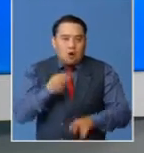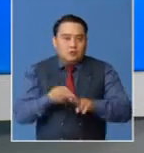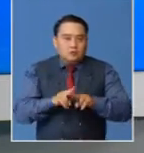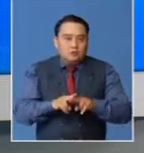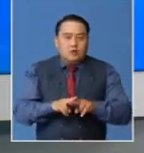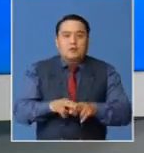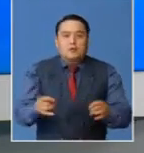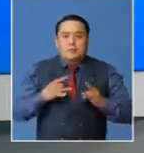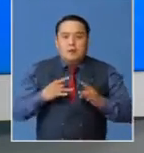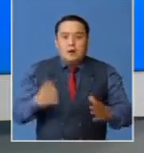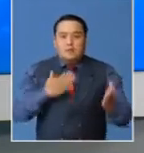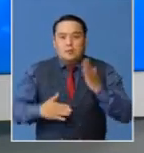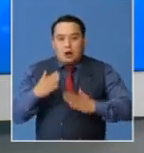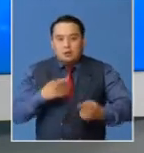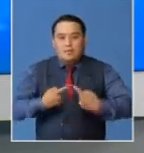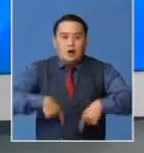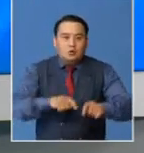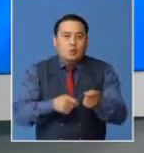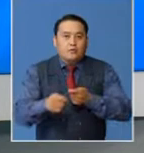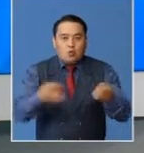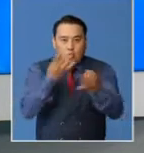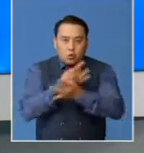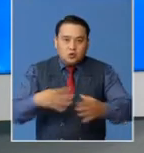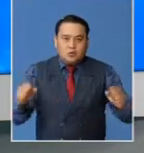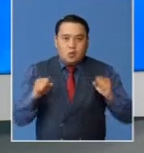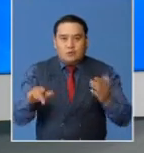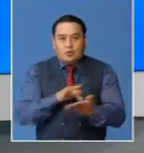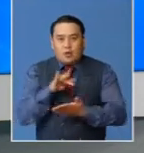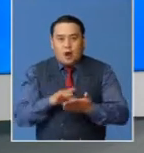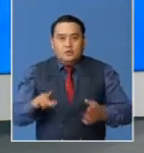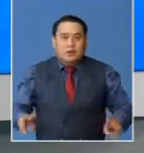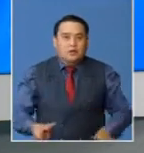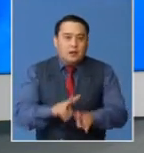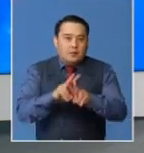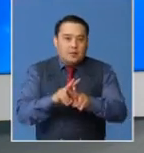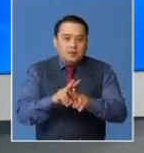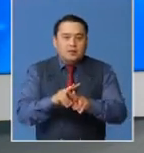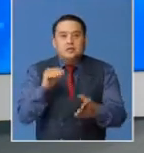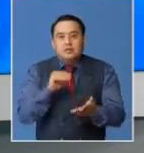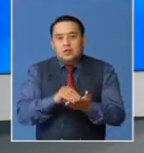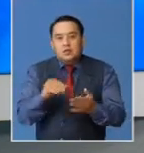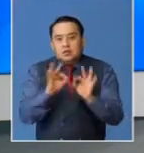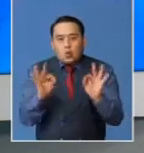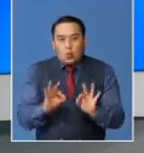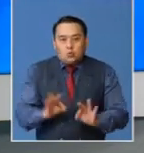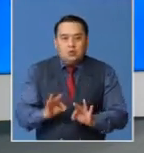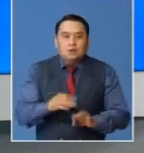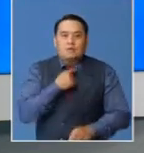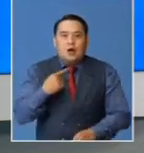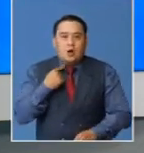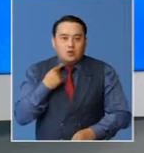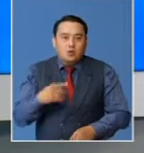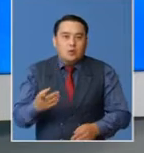только концертами решили порадовать организаторы – Управление культуры и спорта города Астаны. Ценителей искусства в галерее